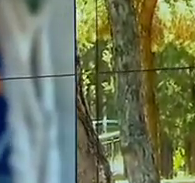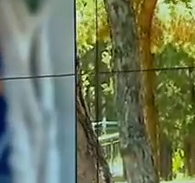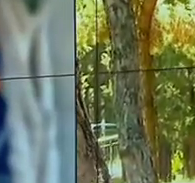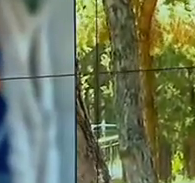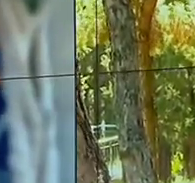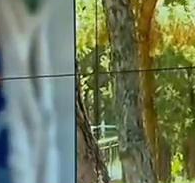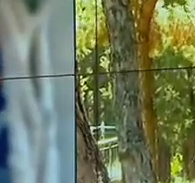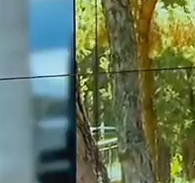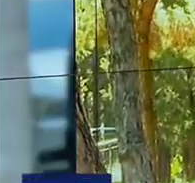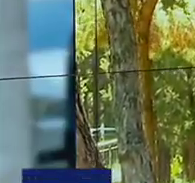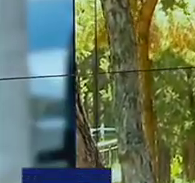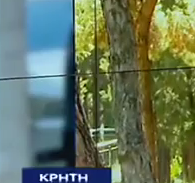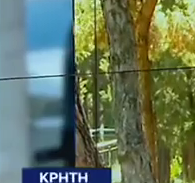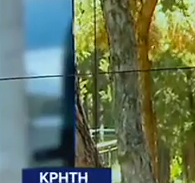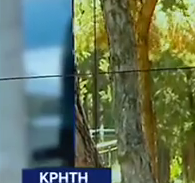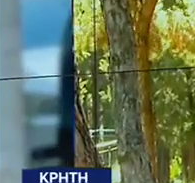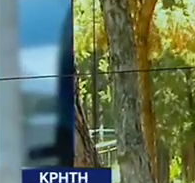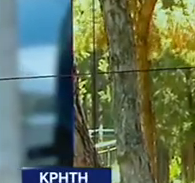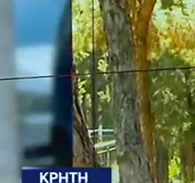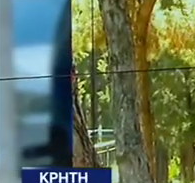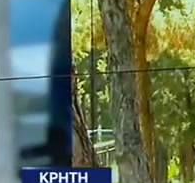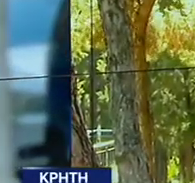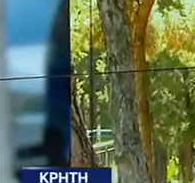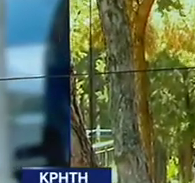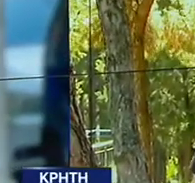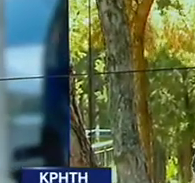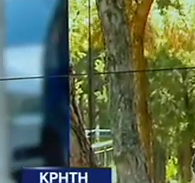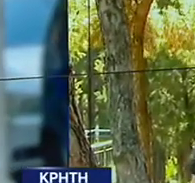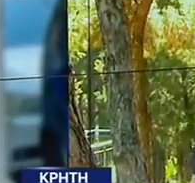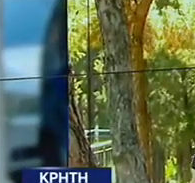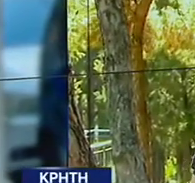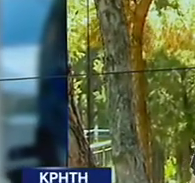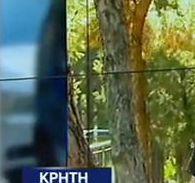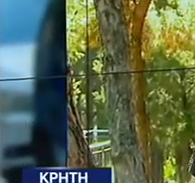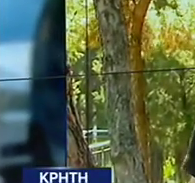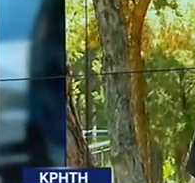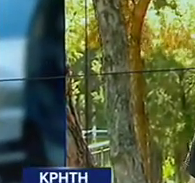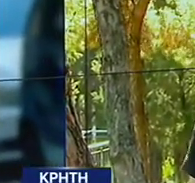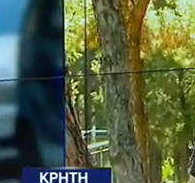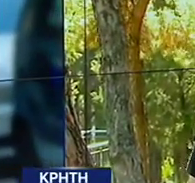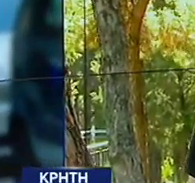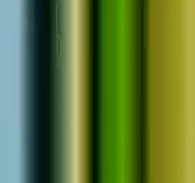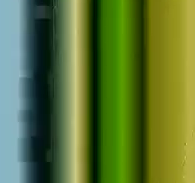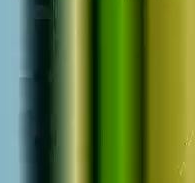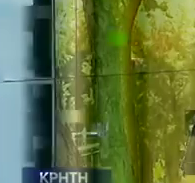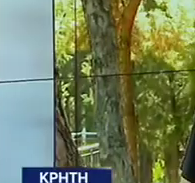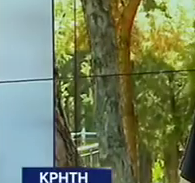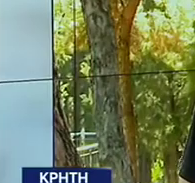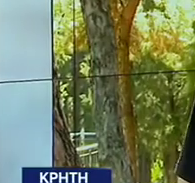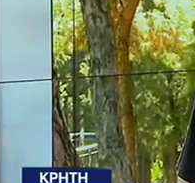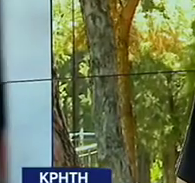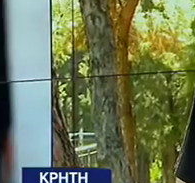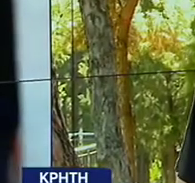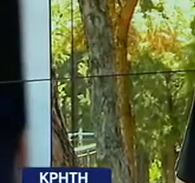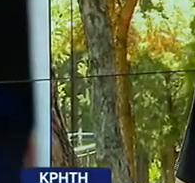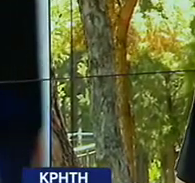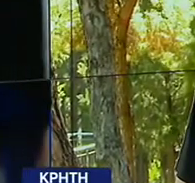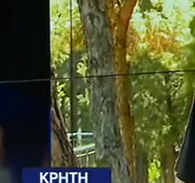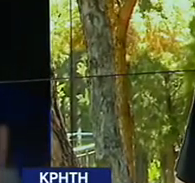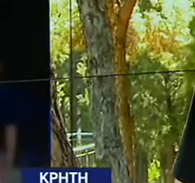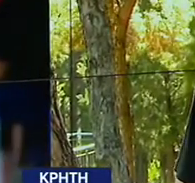με τη νέα ταυτότητα, αλλά δεν έχει και κανέναν ενδιασμό. πολλοί από αυτούς που είναι εναντίον των ταυτότητων που επικαλούνται την Εκκλησία. Αν